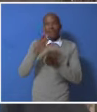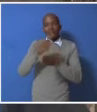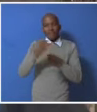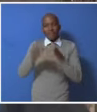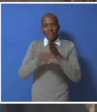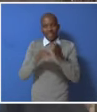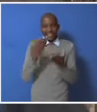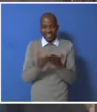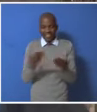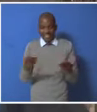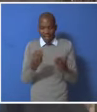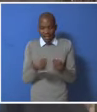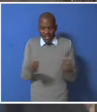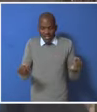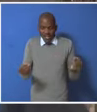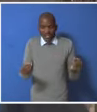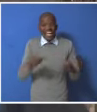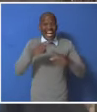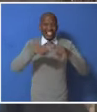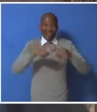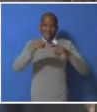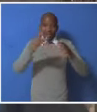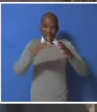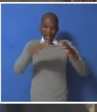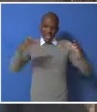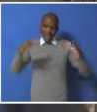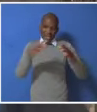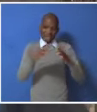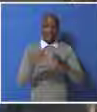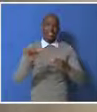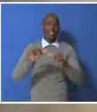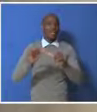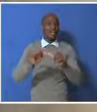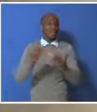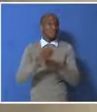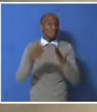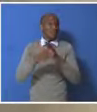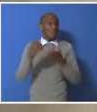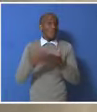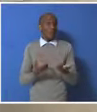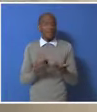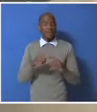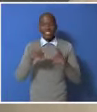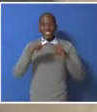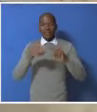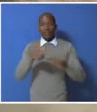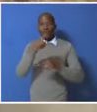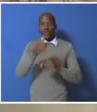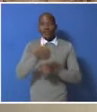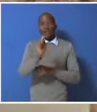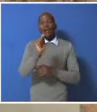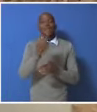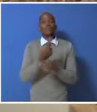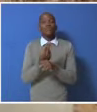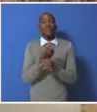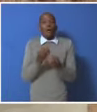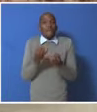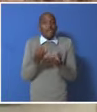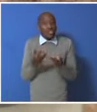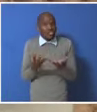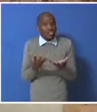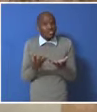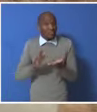kago di a batlega go tsogela gore botona ba projecte ya gago ke bogeng. Ke sone se e leng gore se tla tswa gore yanong ngwana wa go dirisa madi a kae,